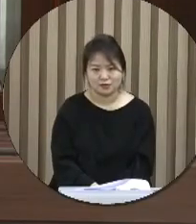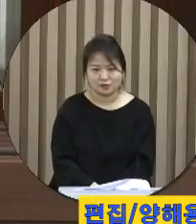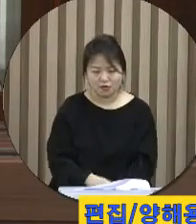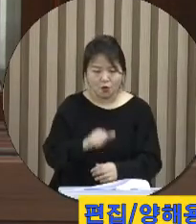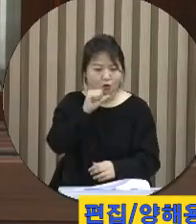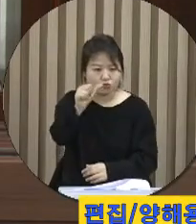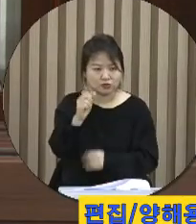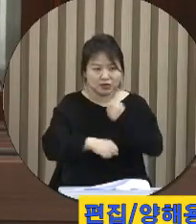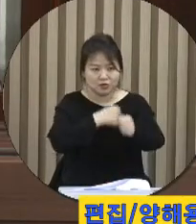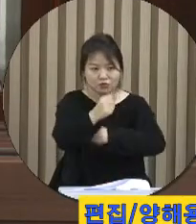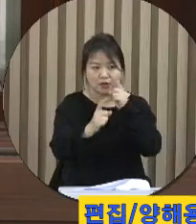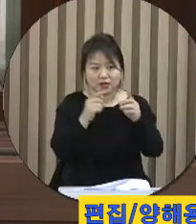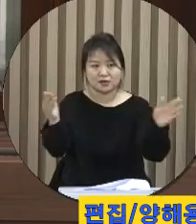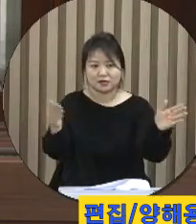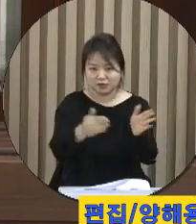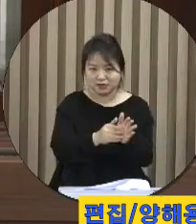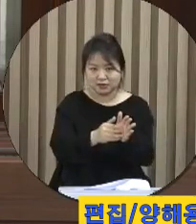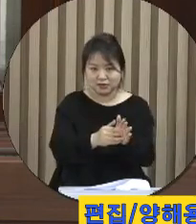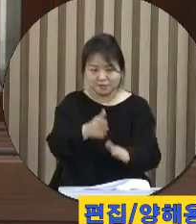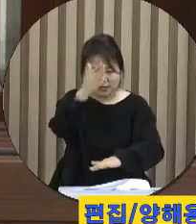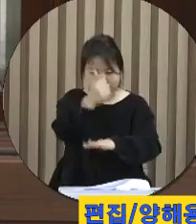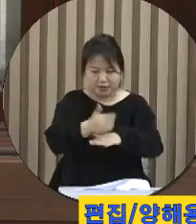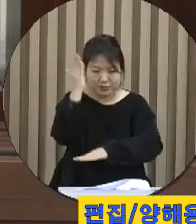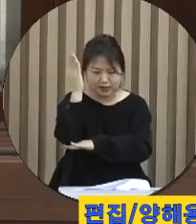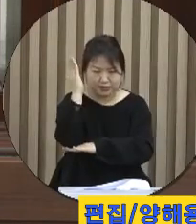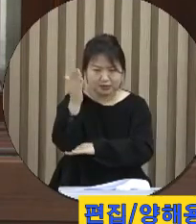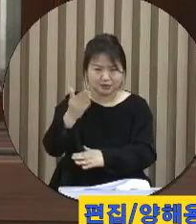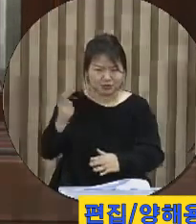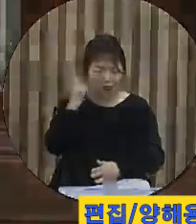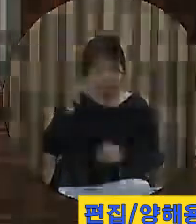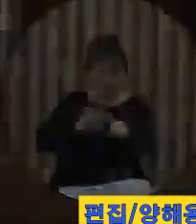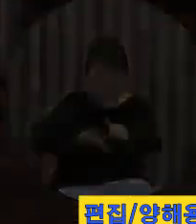이상으로 5분 자유발언을 마치겠습니다. 끝까지 경청해 주셔서 감사합니다.